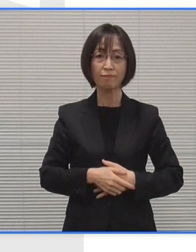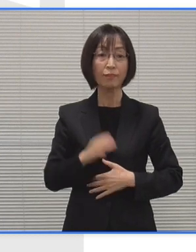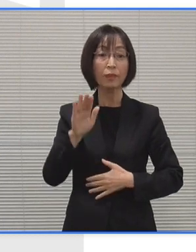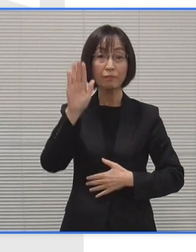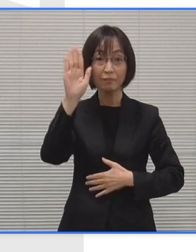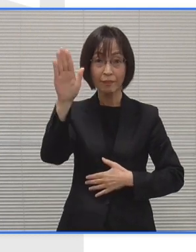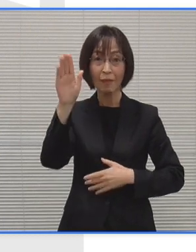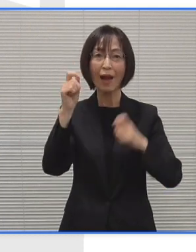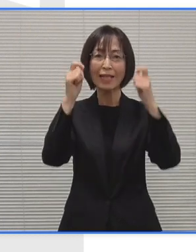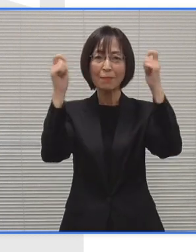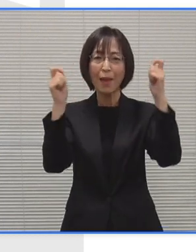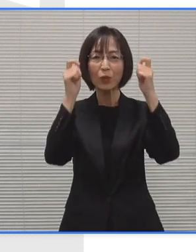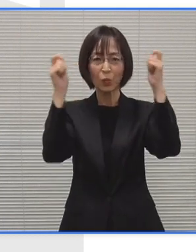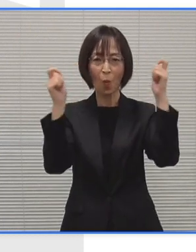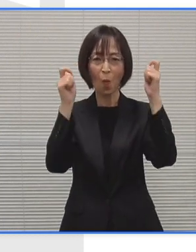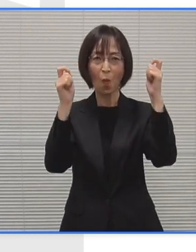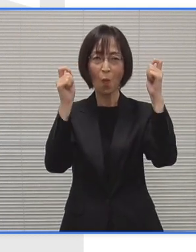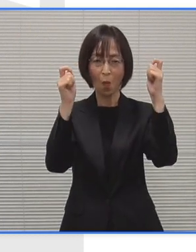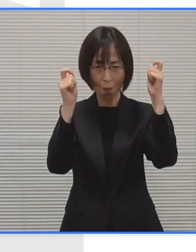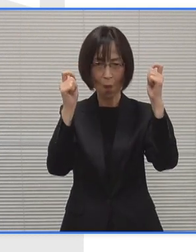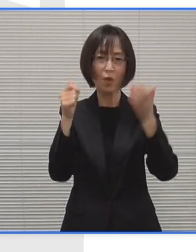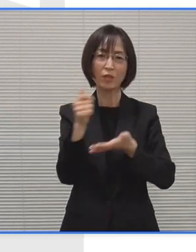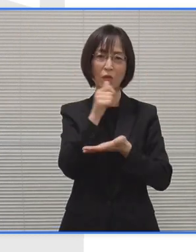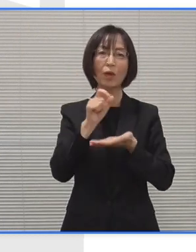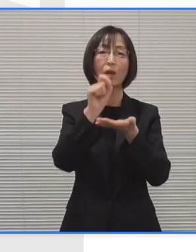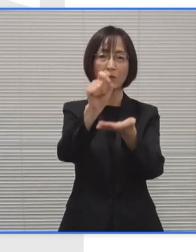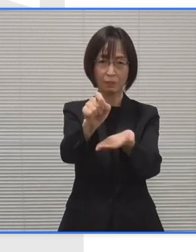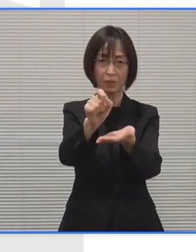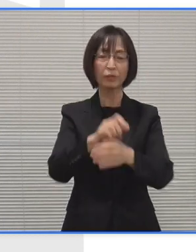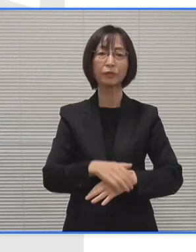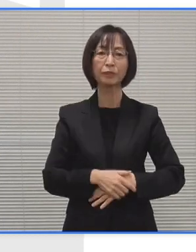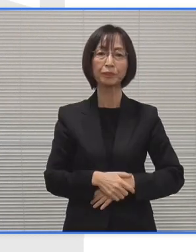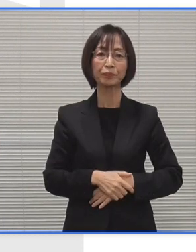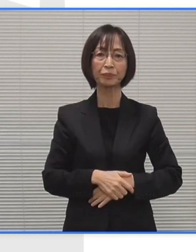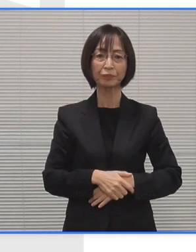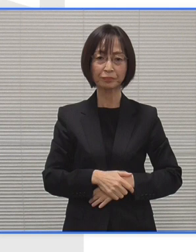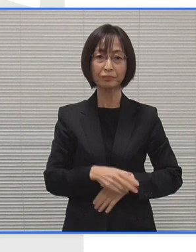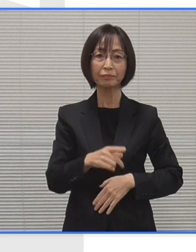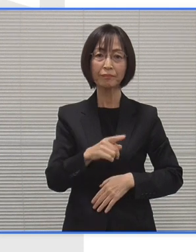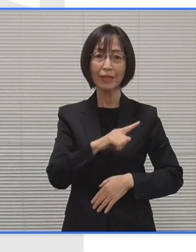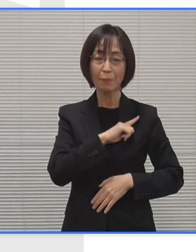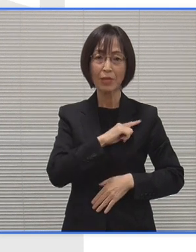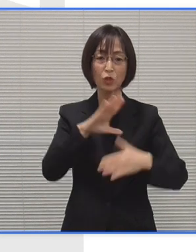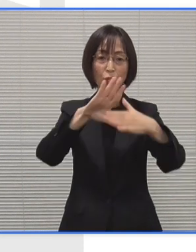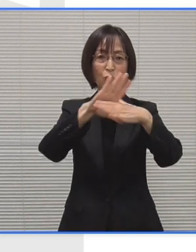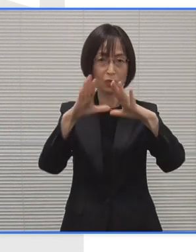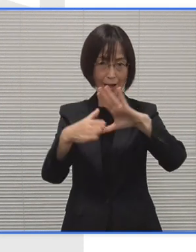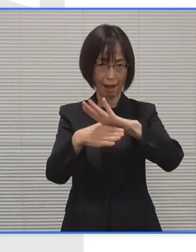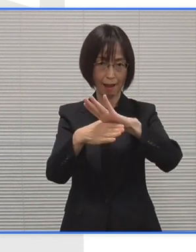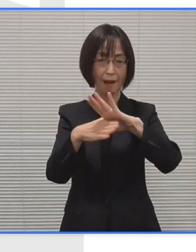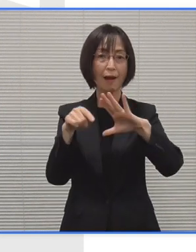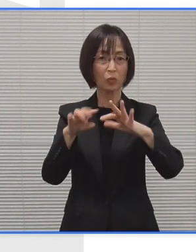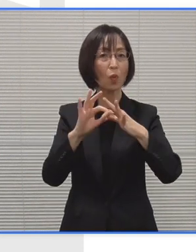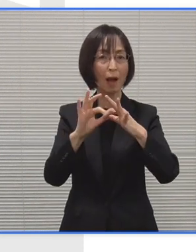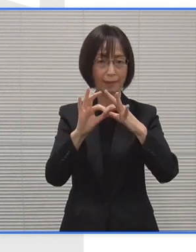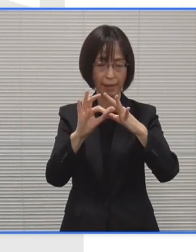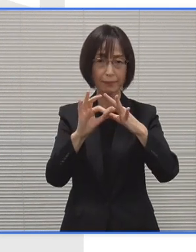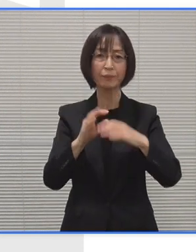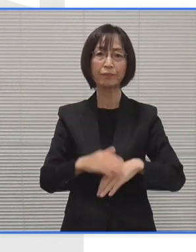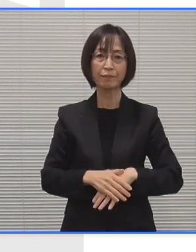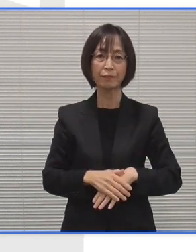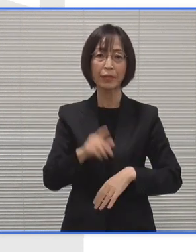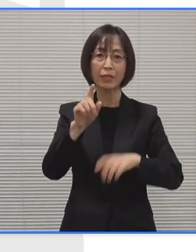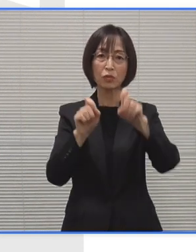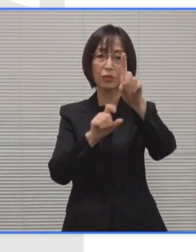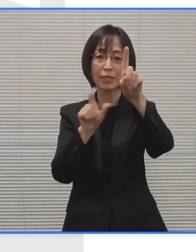からはイベントをご紹介をいたします。まずは文化の関係でございますが、11